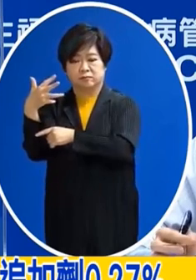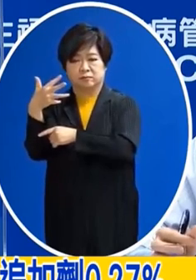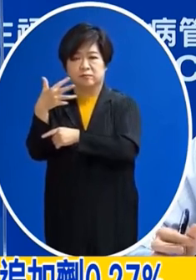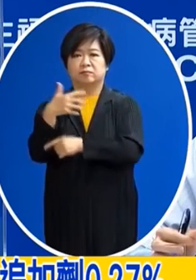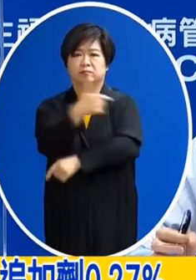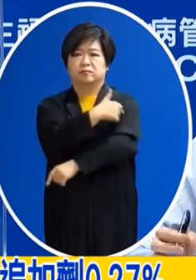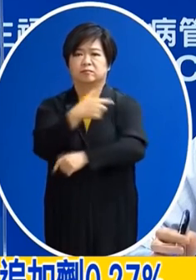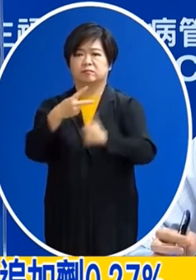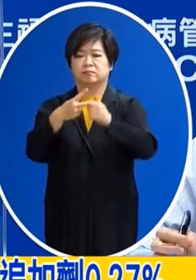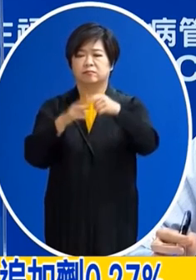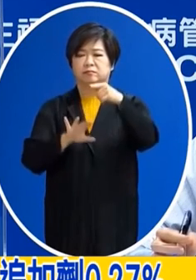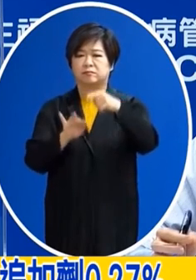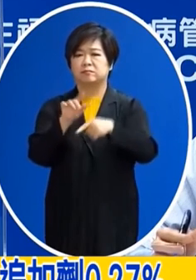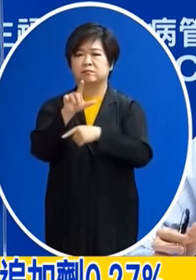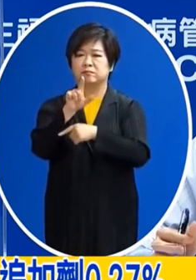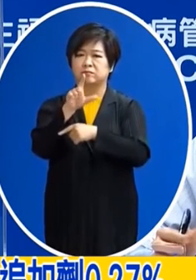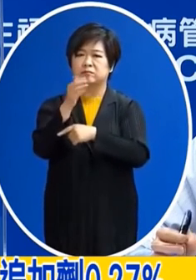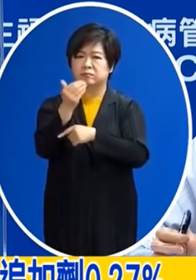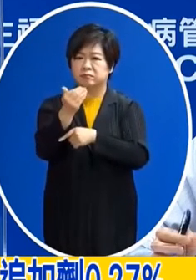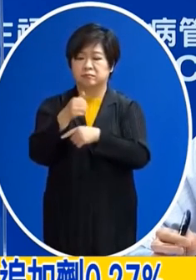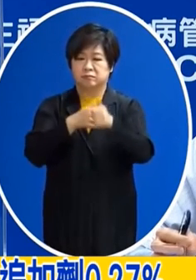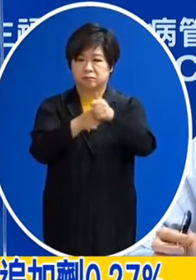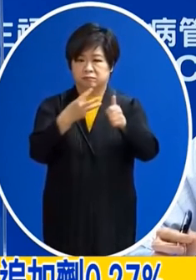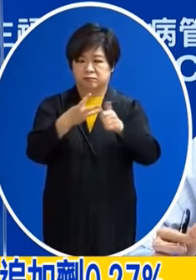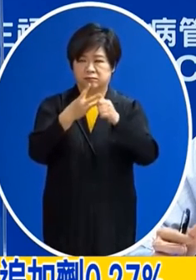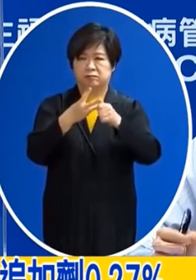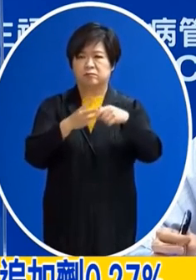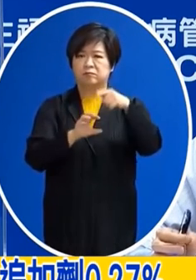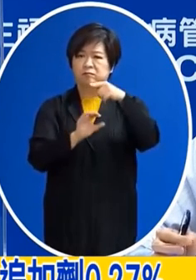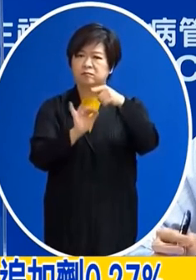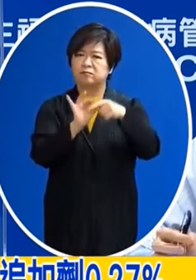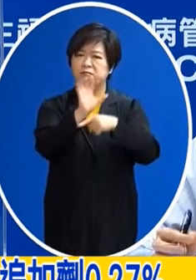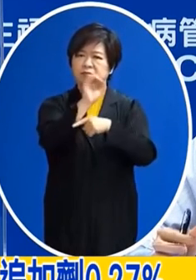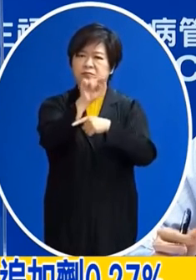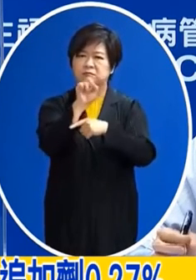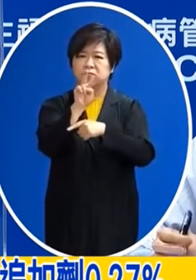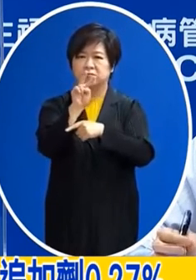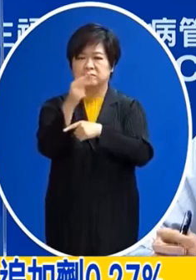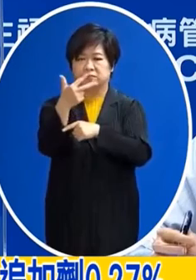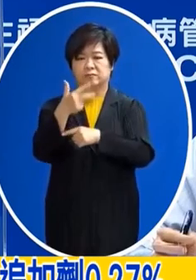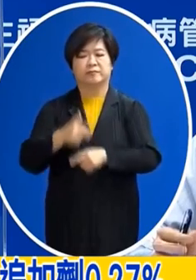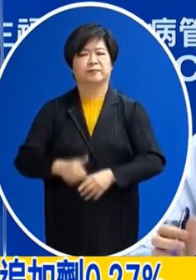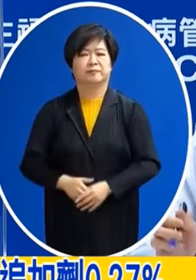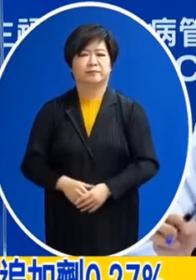是 65.90%、追加剂的接种率是 0.27%。